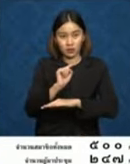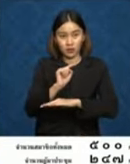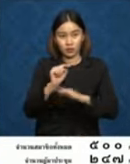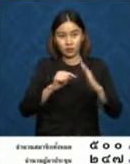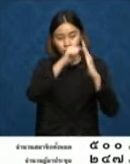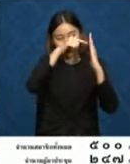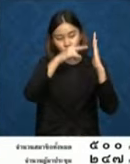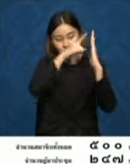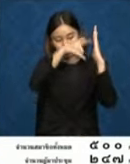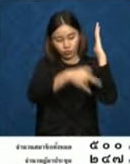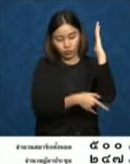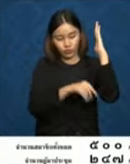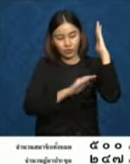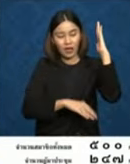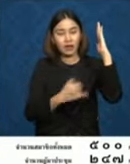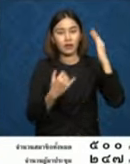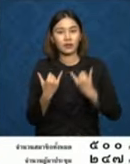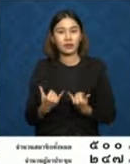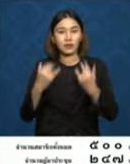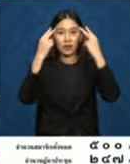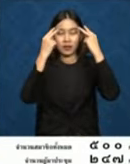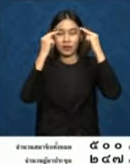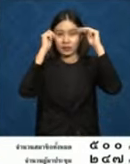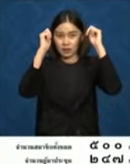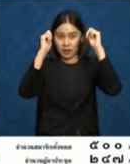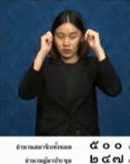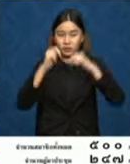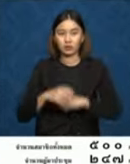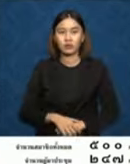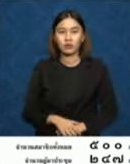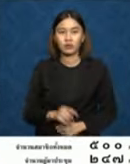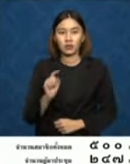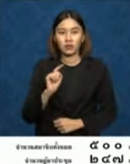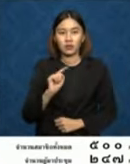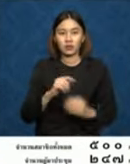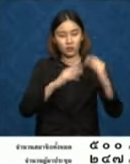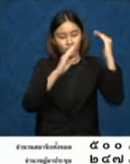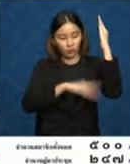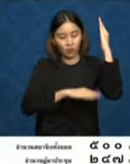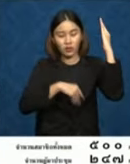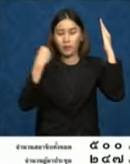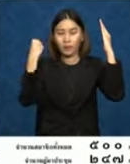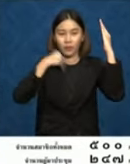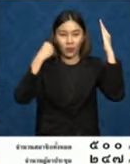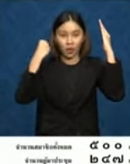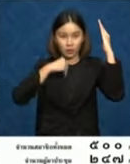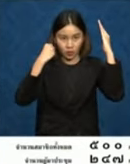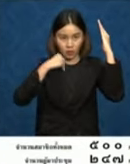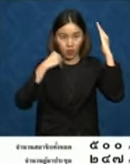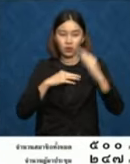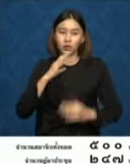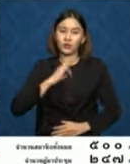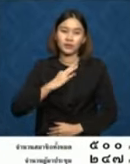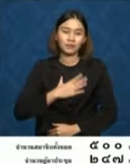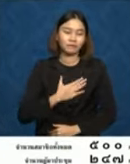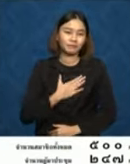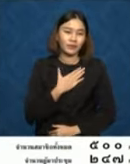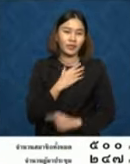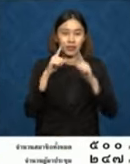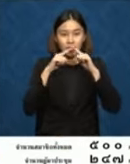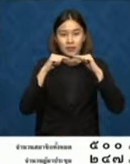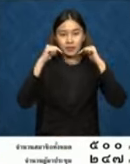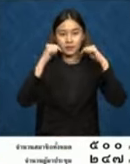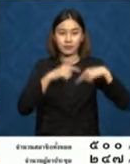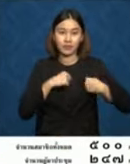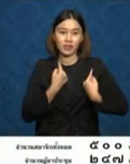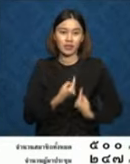ครับท่านนายกก็บอกท่านลงใต้บ่อยครั้งนะครับแล้วก็ประทับใจในรอยยิ้มความจริง